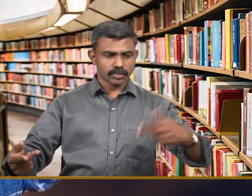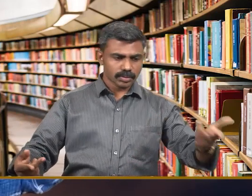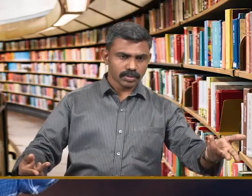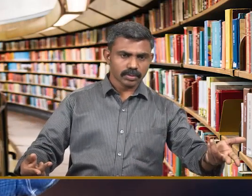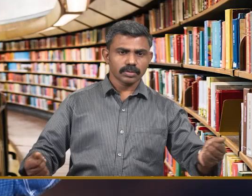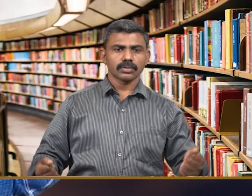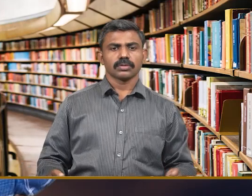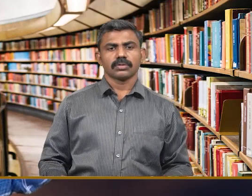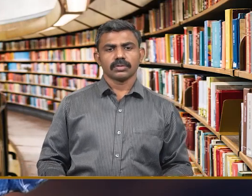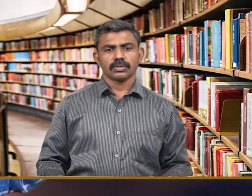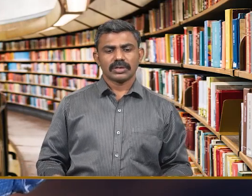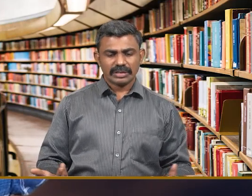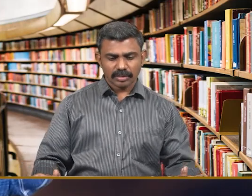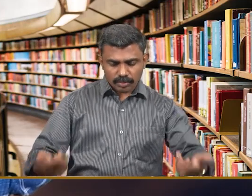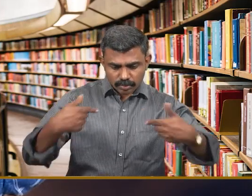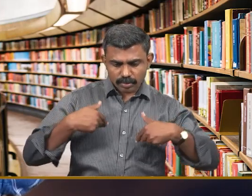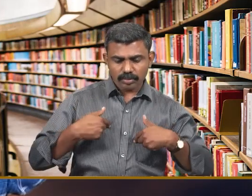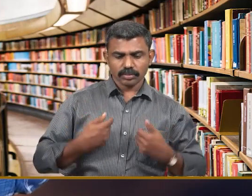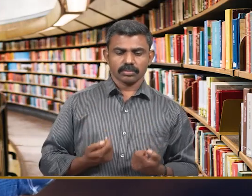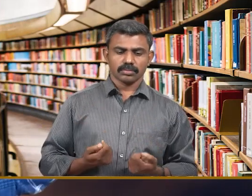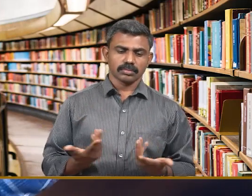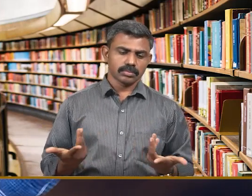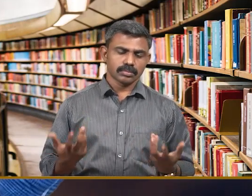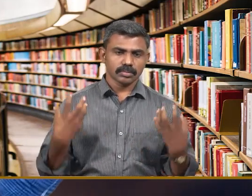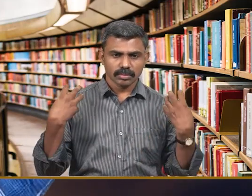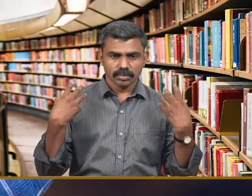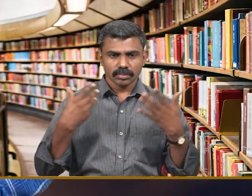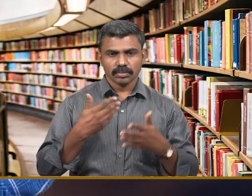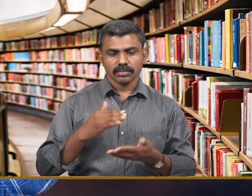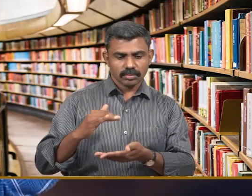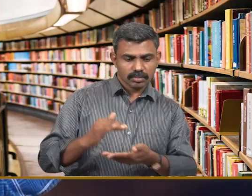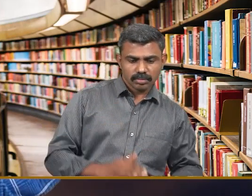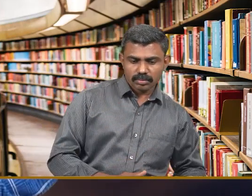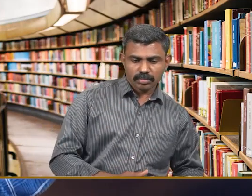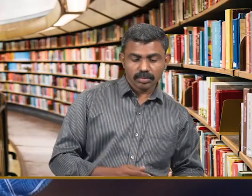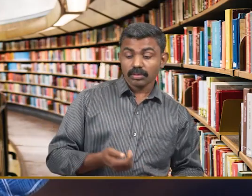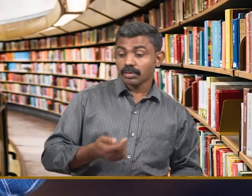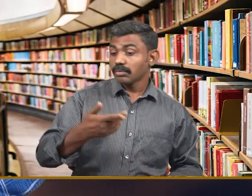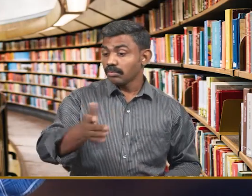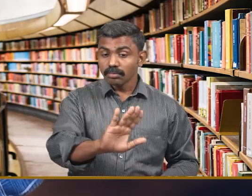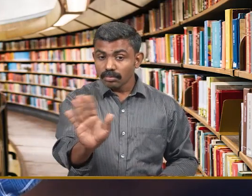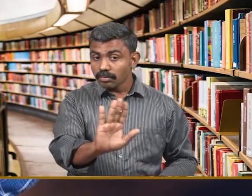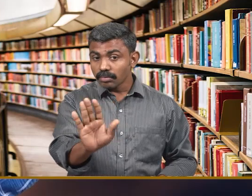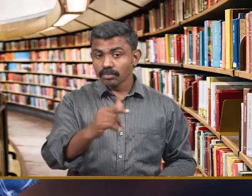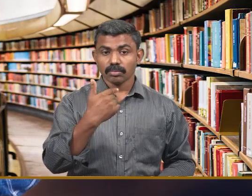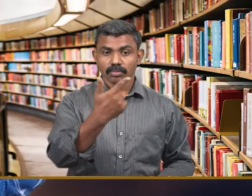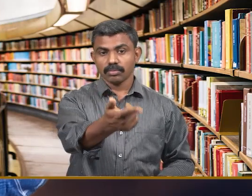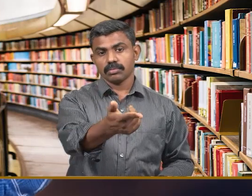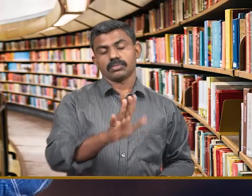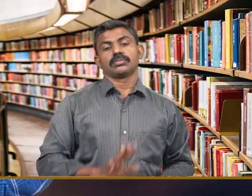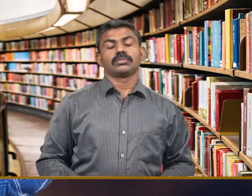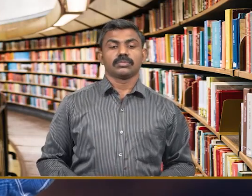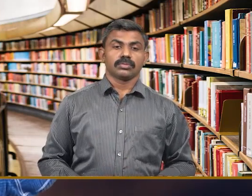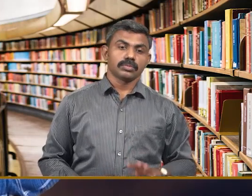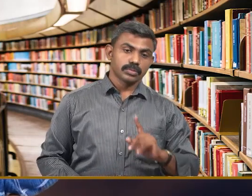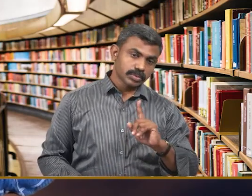நம்ம வச்சுக்கணும். ஆனால் நம்ம பொருளுக்கு வந்து ஏற்றுமதிக்கு நம்ம என்ன வேணாலும் விற்றுக்கலாம், ஆனால் இறக்குமதியில் வந்து ரெட்டிப்பாக வந்து